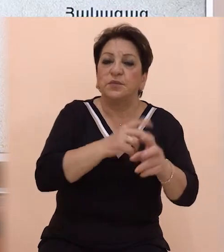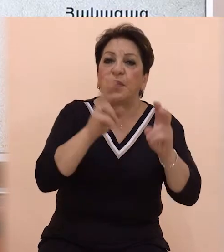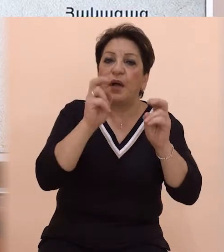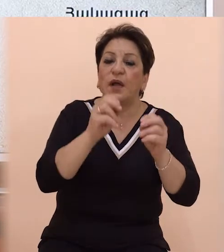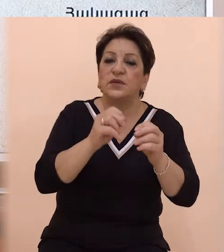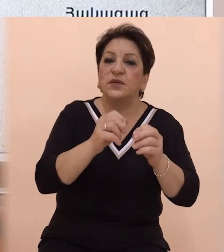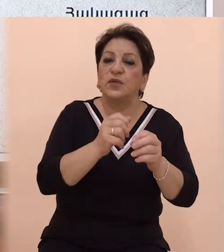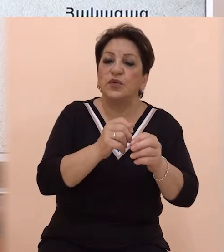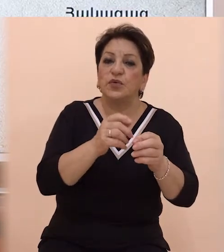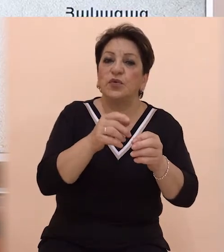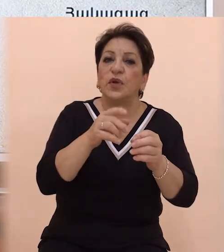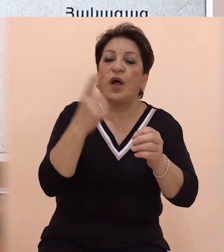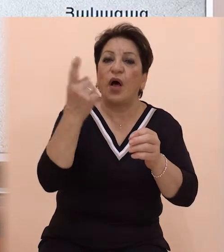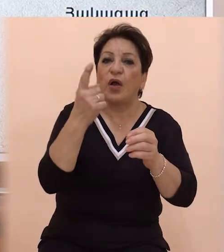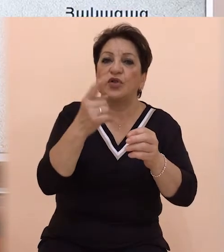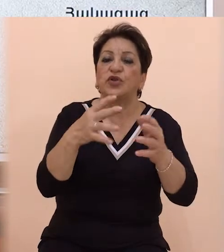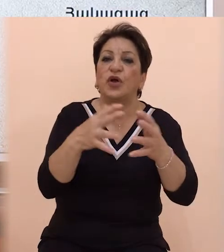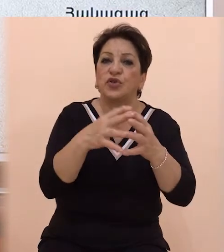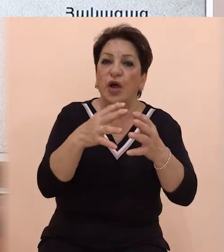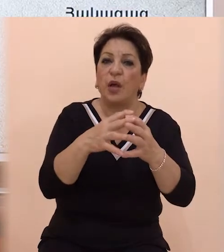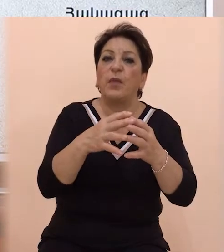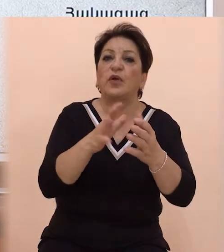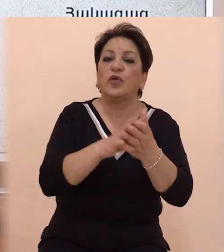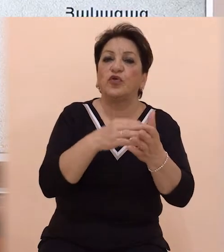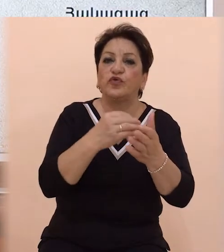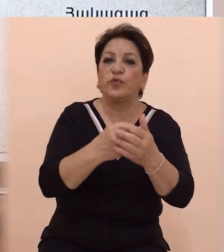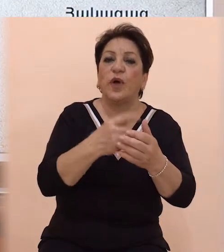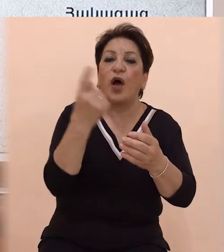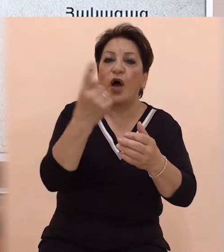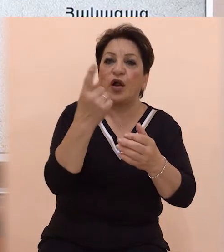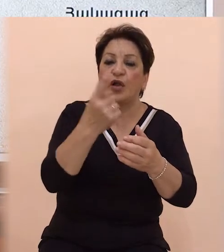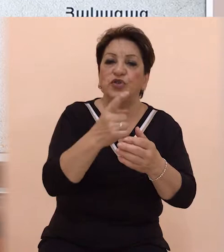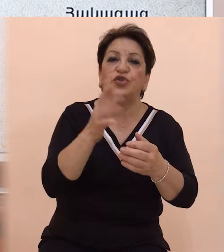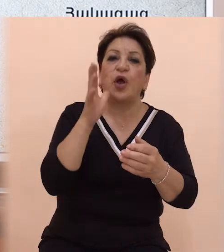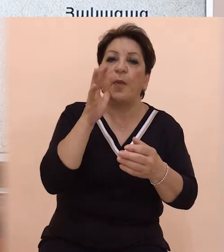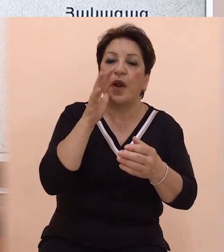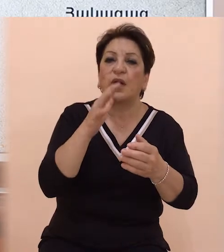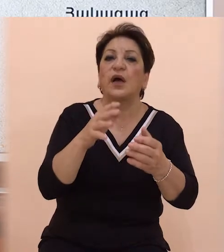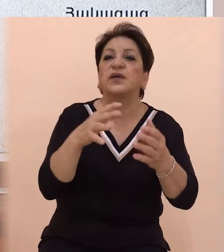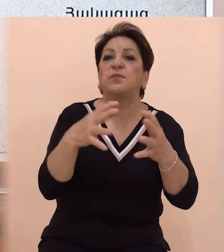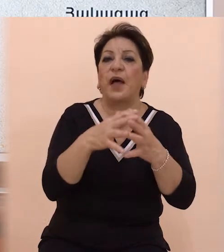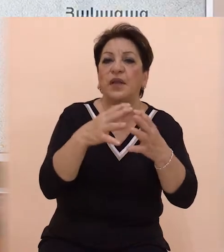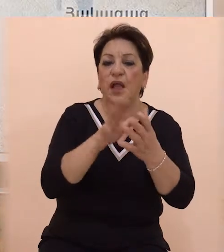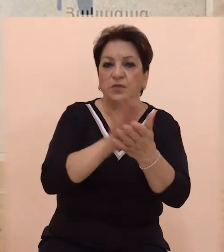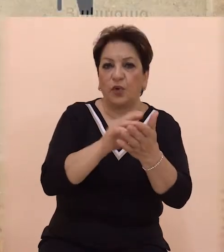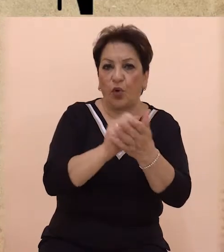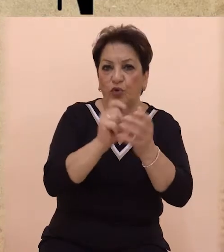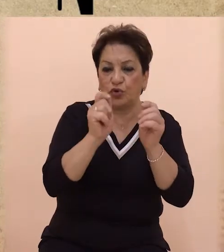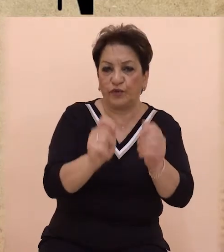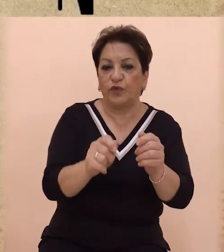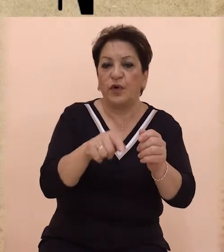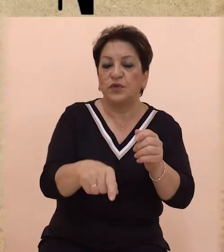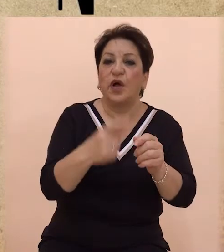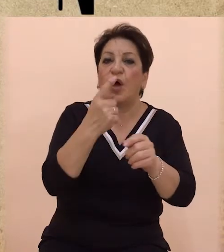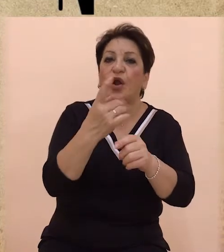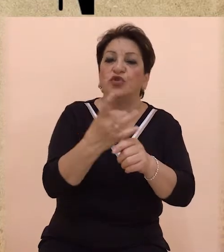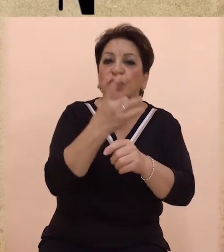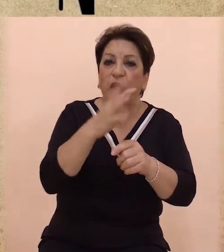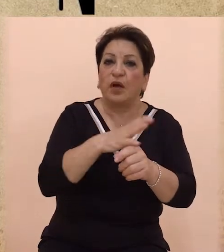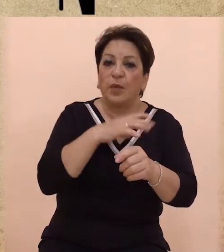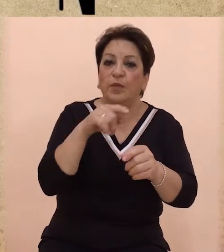պատճարով է, որ առաջին աշխարամարդը կոչվում է նաև առաջին ժամանակակից պատերազմ, որով հետև այստեղ էր, որ առաջին անգամ